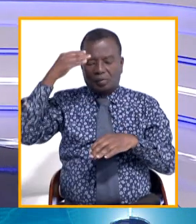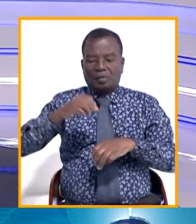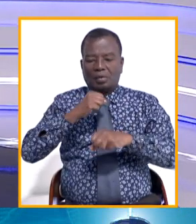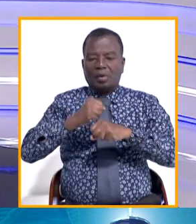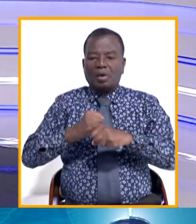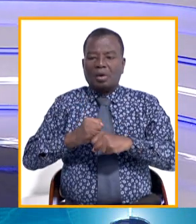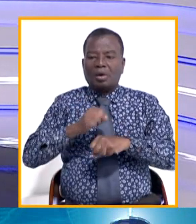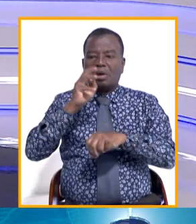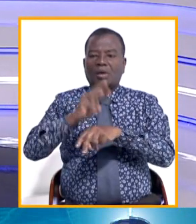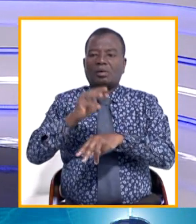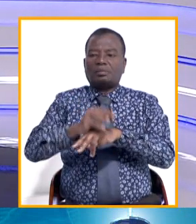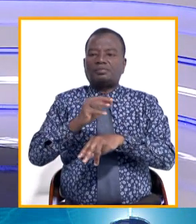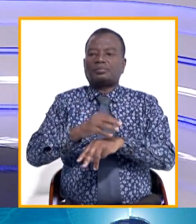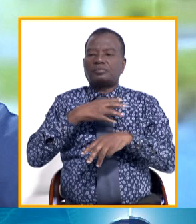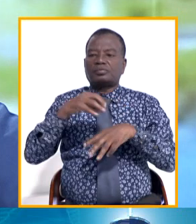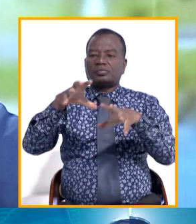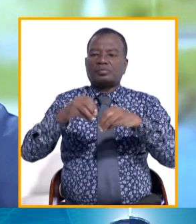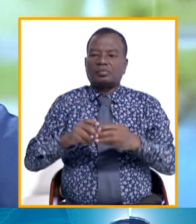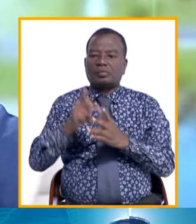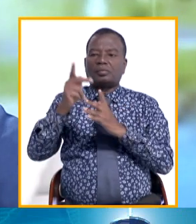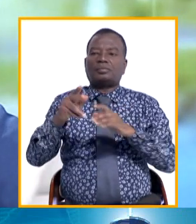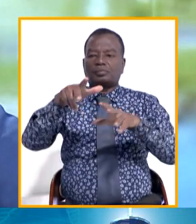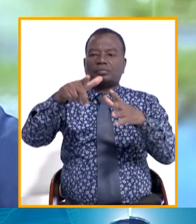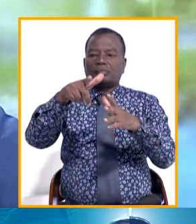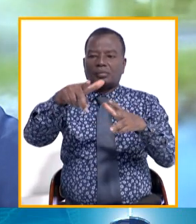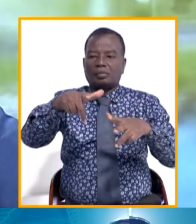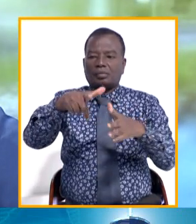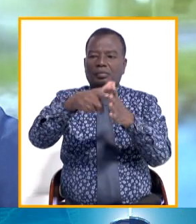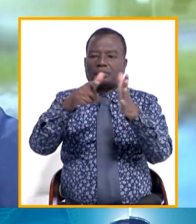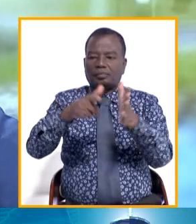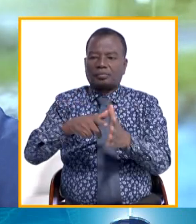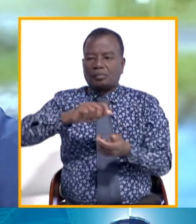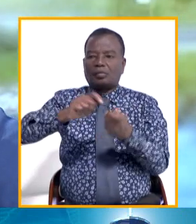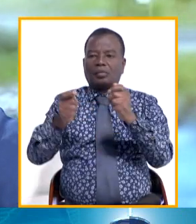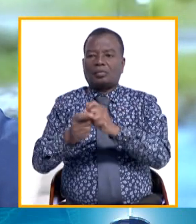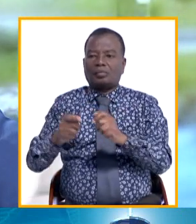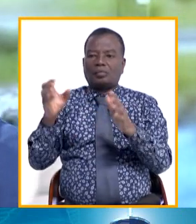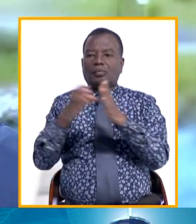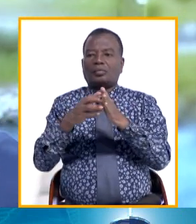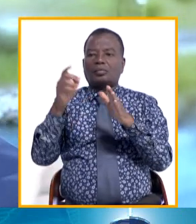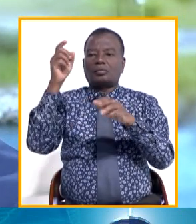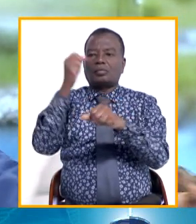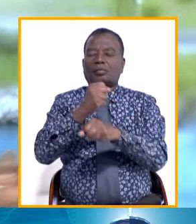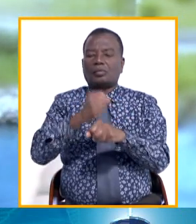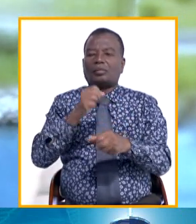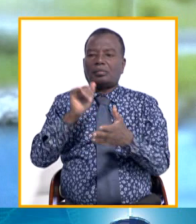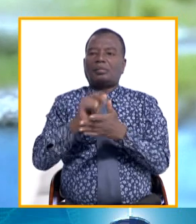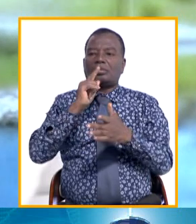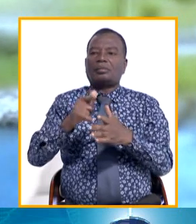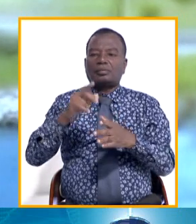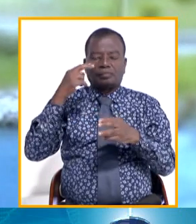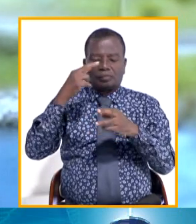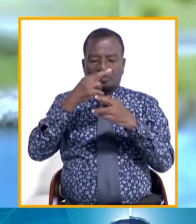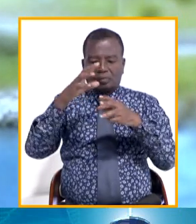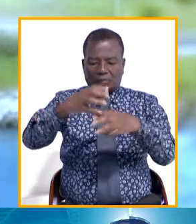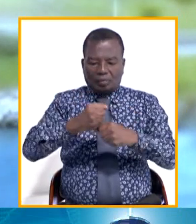Protection sociale a fait adopter un projet de loi de ratification modifiant le Code du travail. Il s'agit entre autres de la